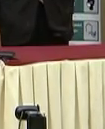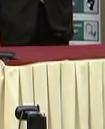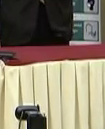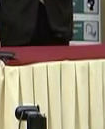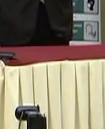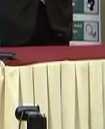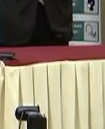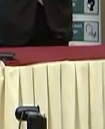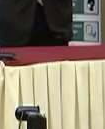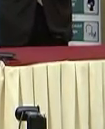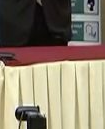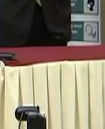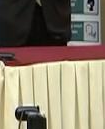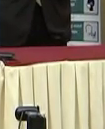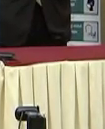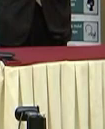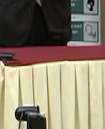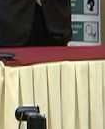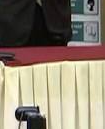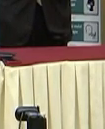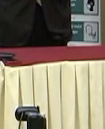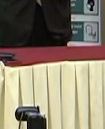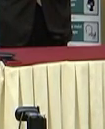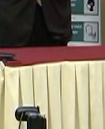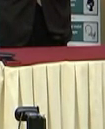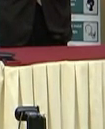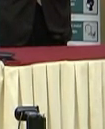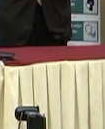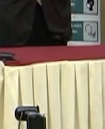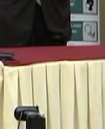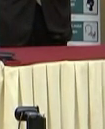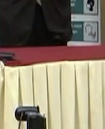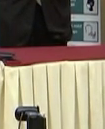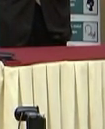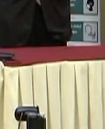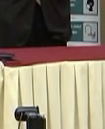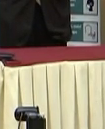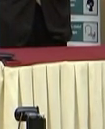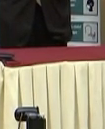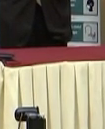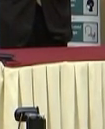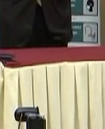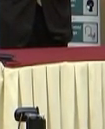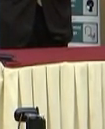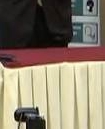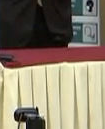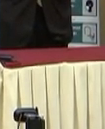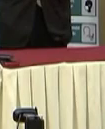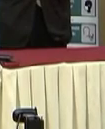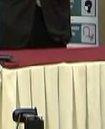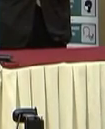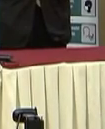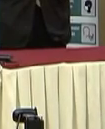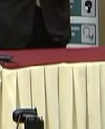Bismillahirrahmanirrahim. Assalamualaikum warahmatullahi wabarakatuh. Salam sejahtera dan selamat petang. Berdiri bersama saya